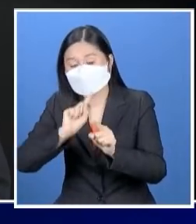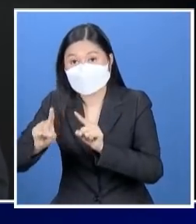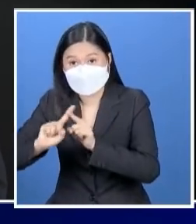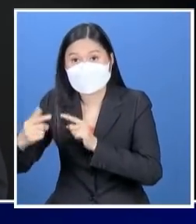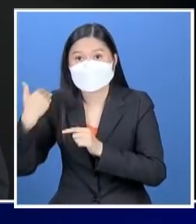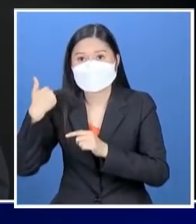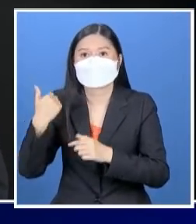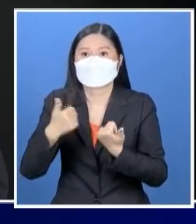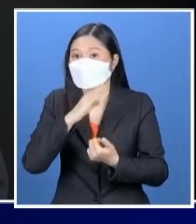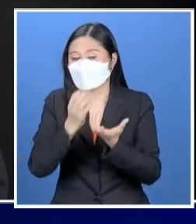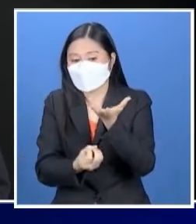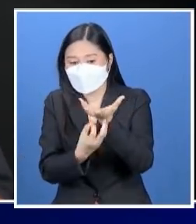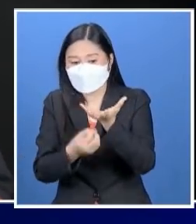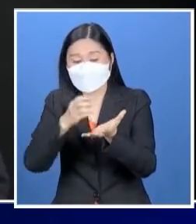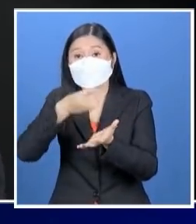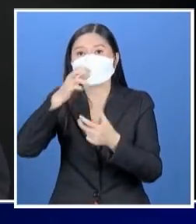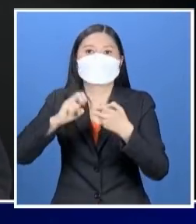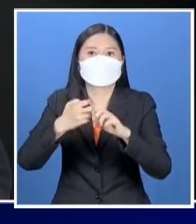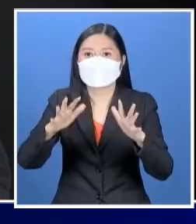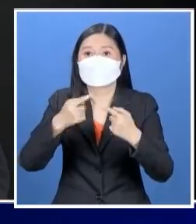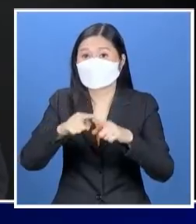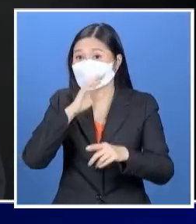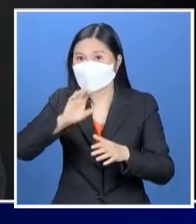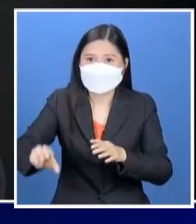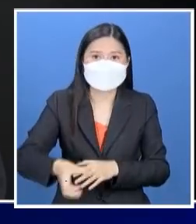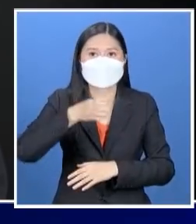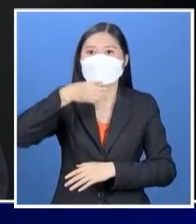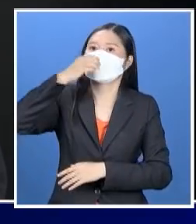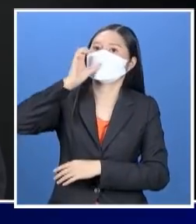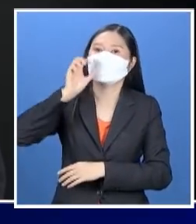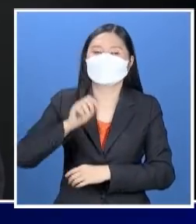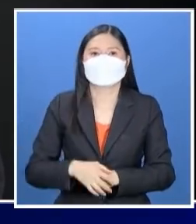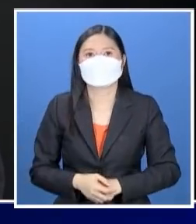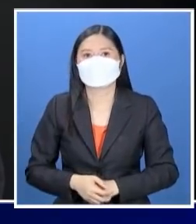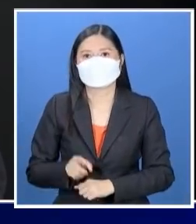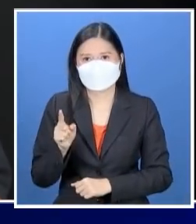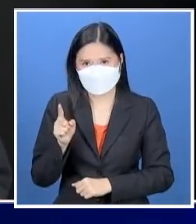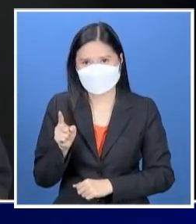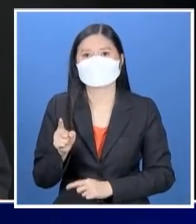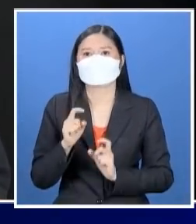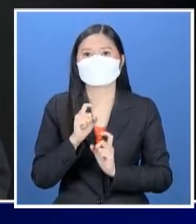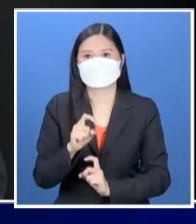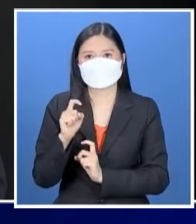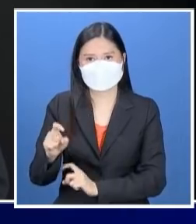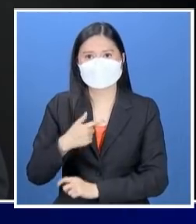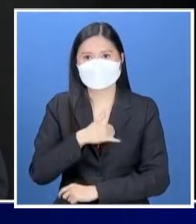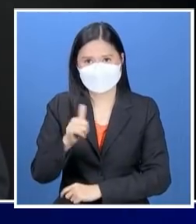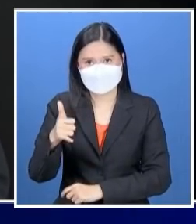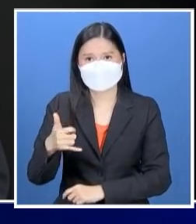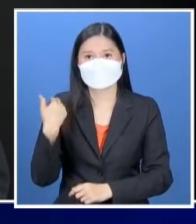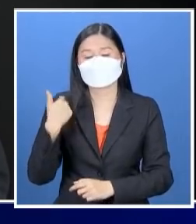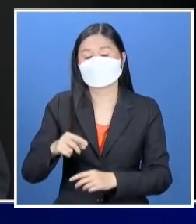นั้นถ้าเอาไปต้มกินเนี่ยอันนี้ไม่มีปัญหาแต่ถ้าตักปั๊บดื่มปุ๊บเนี่ยอาจจะเสี่ยงได้แล้วนอกจ